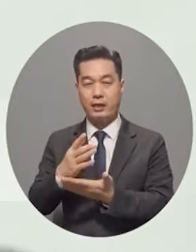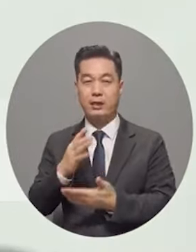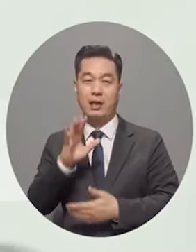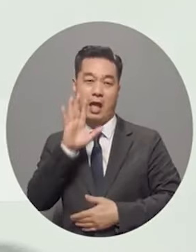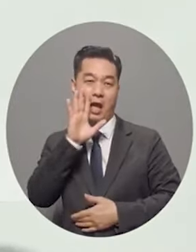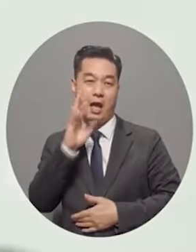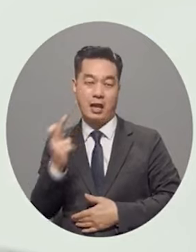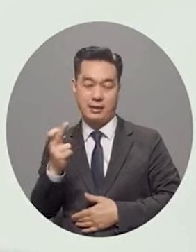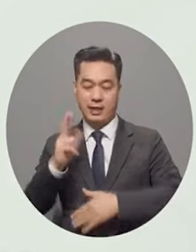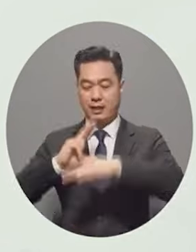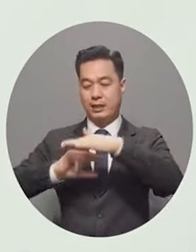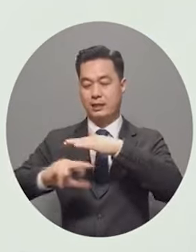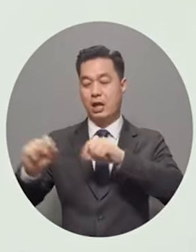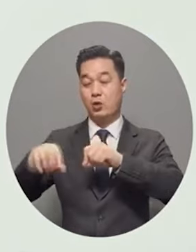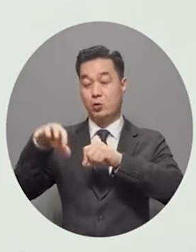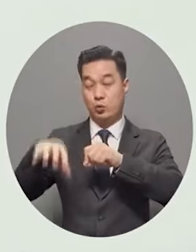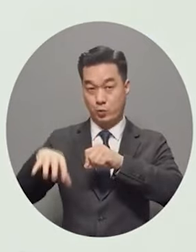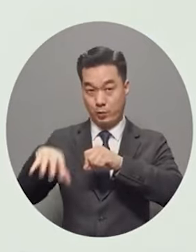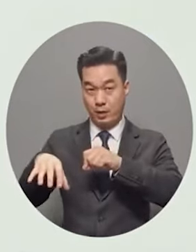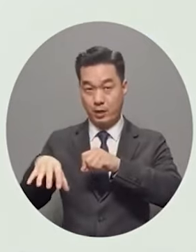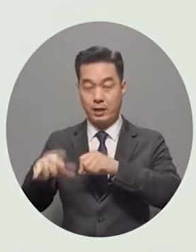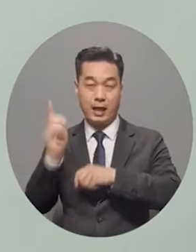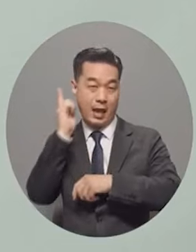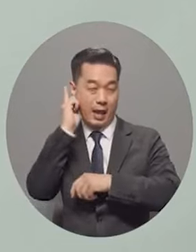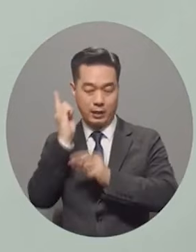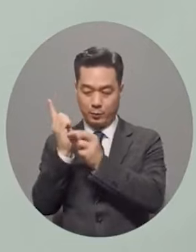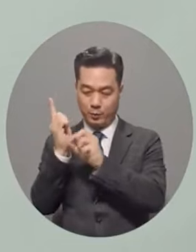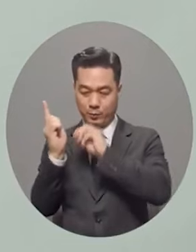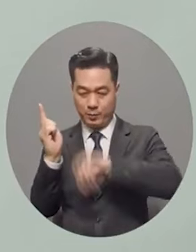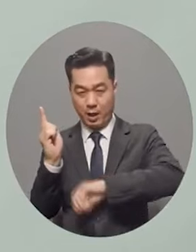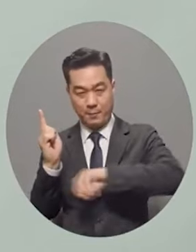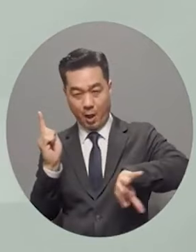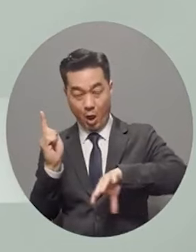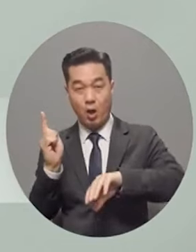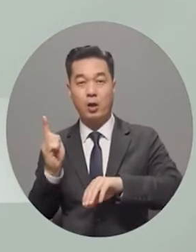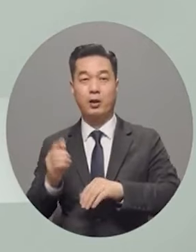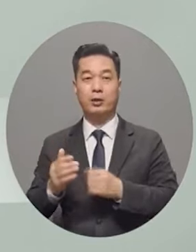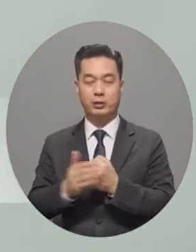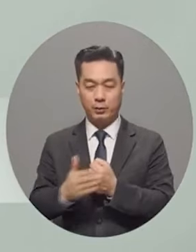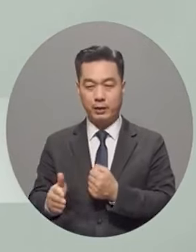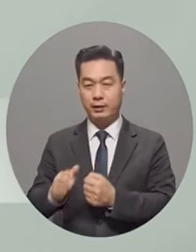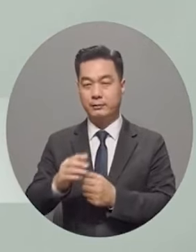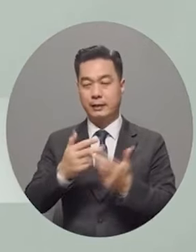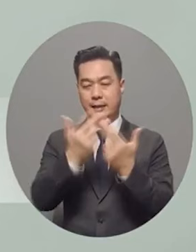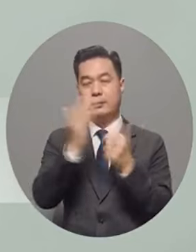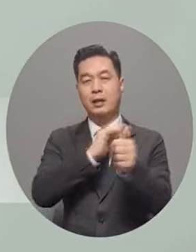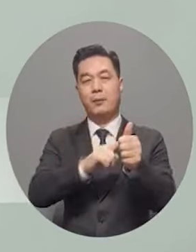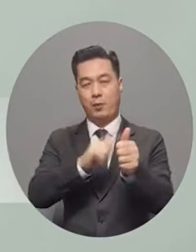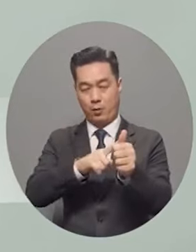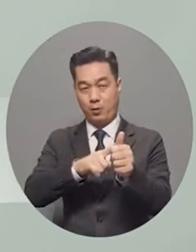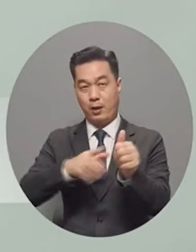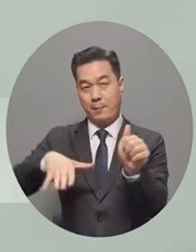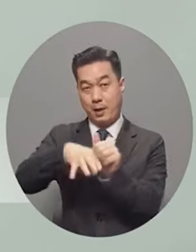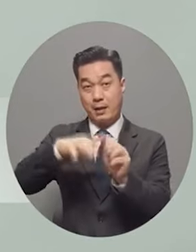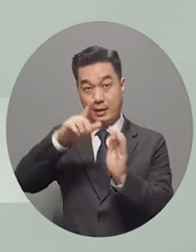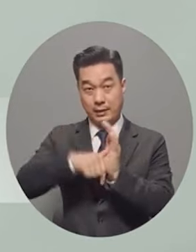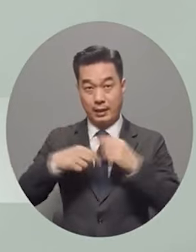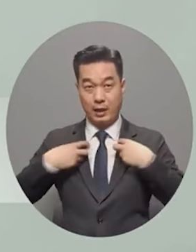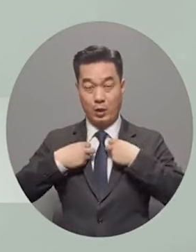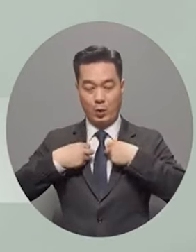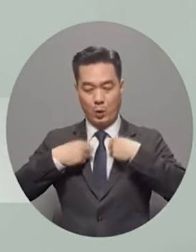숨기며 경찰 추적을 따돌릴 준비를 했다고 설명했습니다. 경찰은 이 대표가 피습 당시 입었던 셔츠도